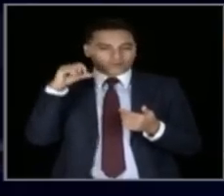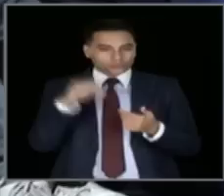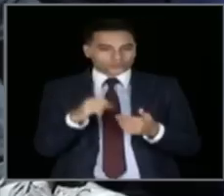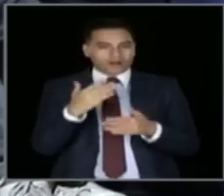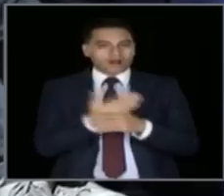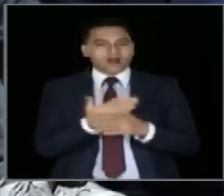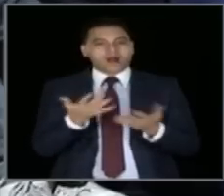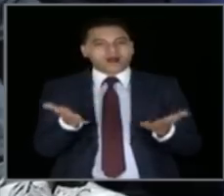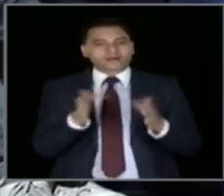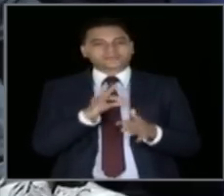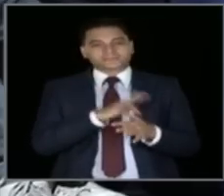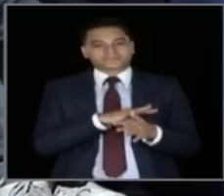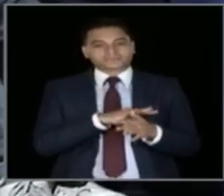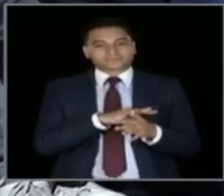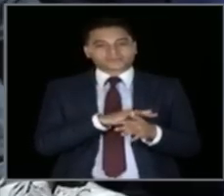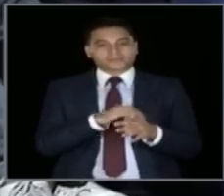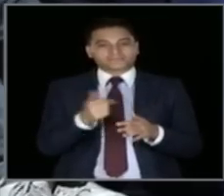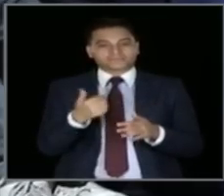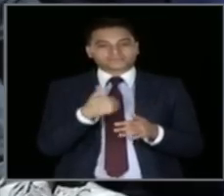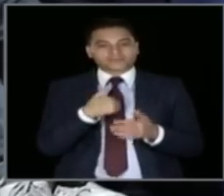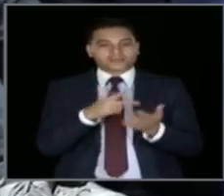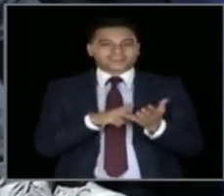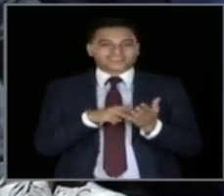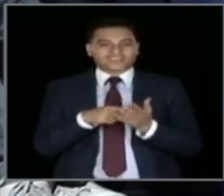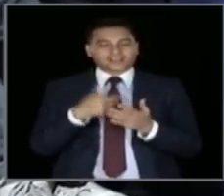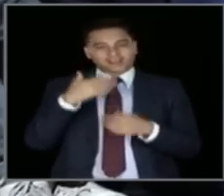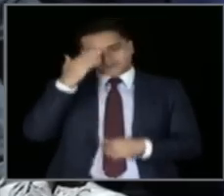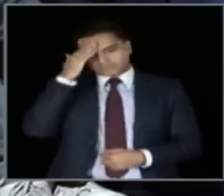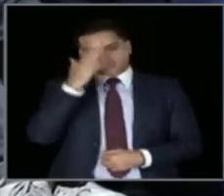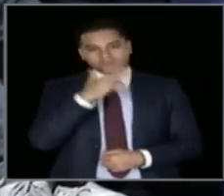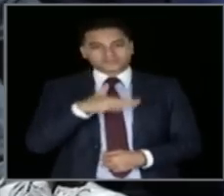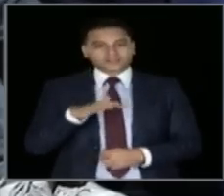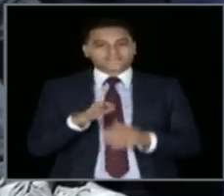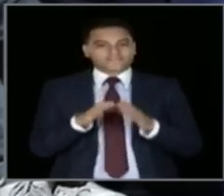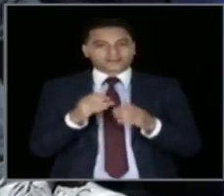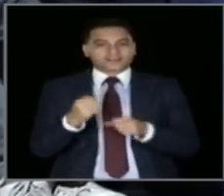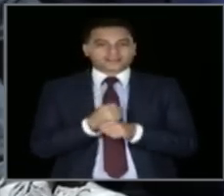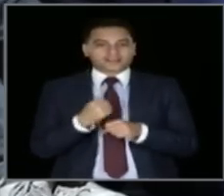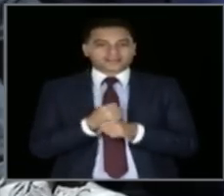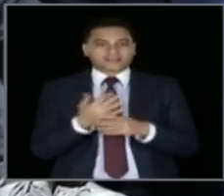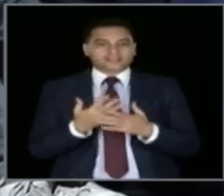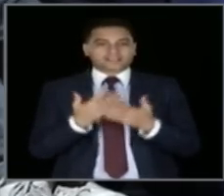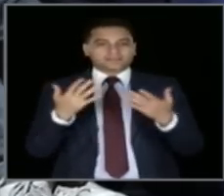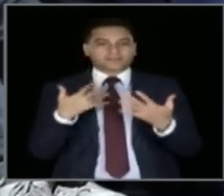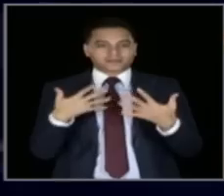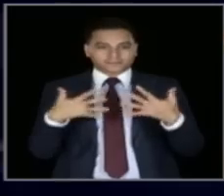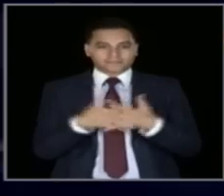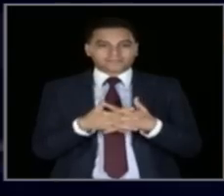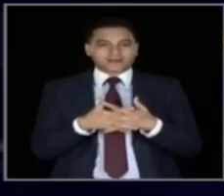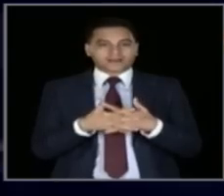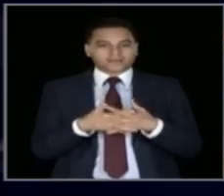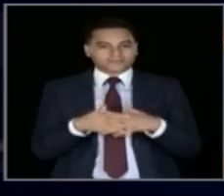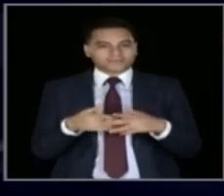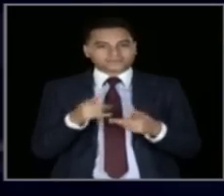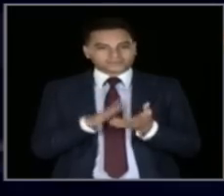مكسب. الرسته بتاعتي يعني رغم كده يعني بشكر الفريق طبعا، يعني انا دخلت معاهم وخصوصا